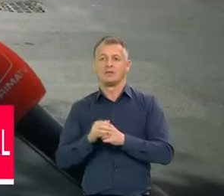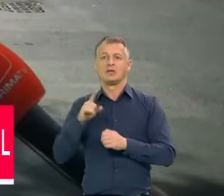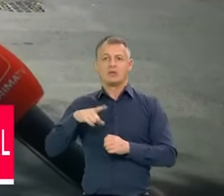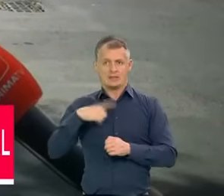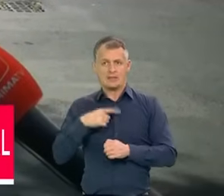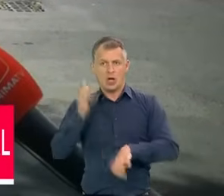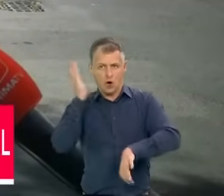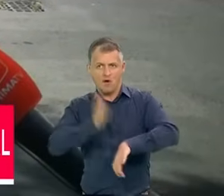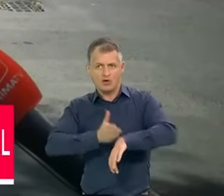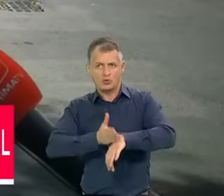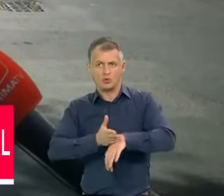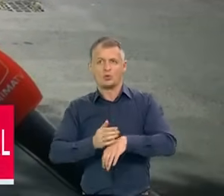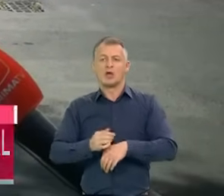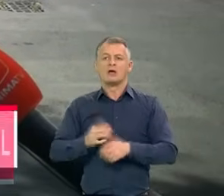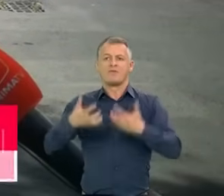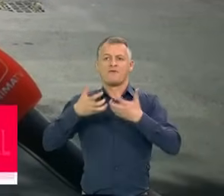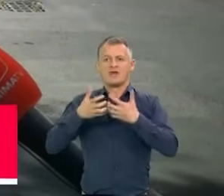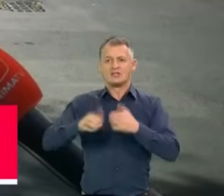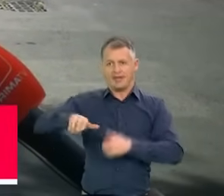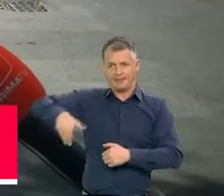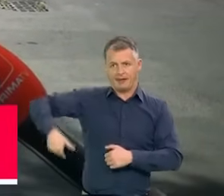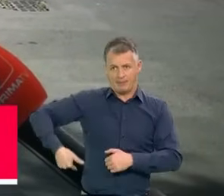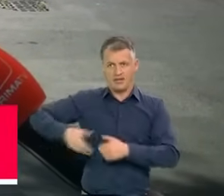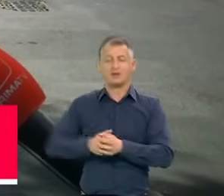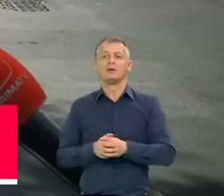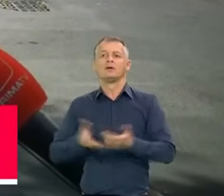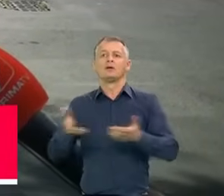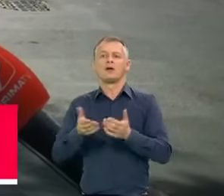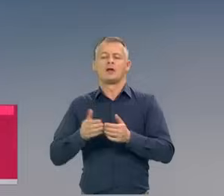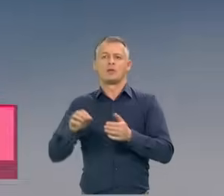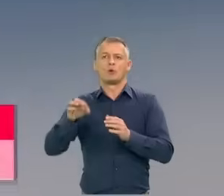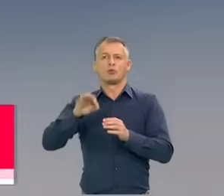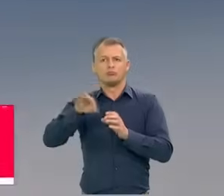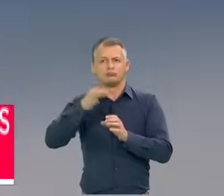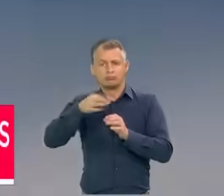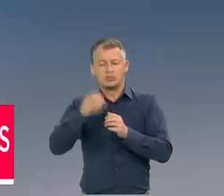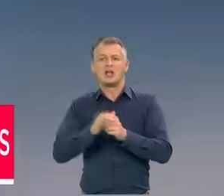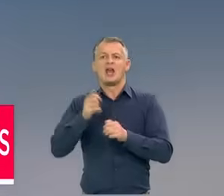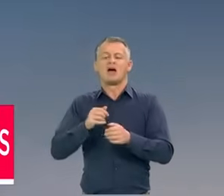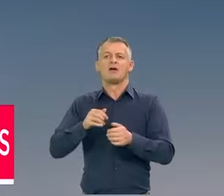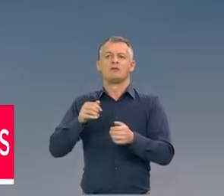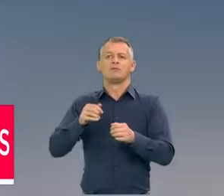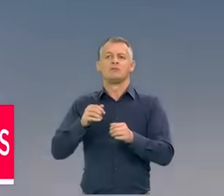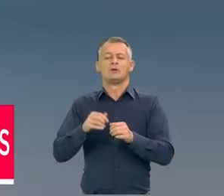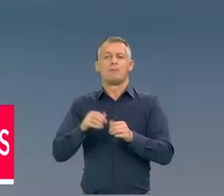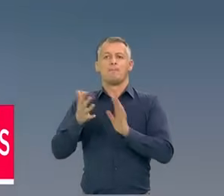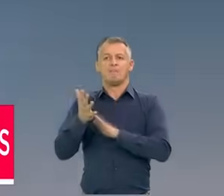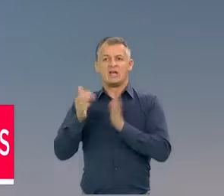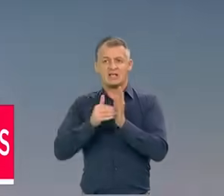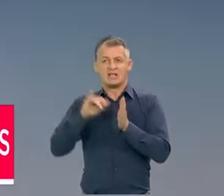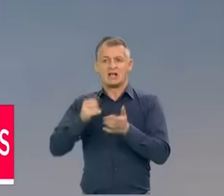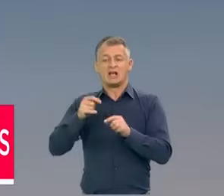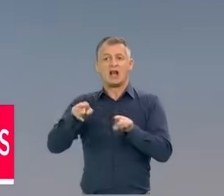nivelul fesei drepte leziune mai profundă care a trebuit și suturată la nivelul genunchilor la nivelul mâinilor din